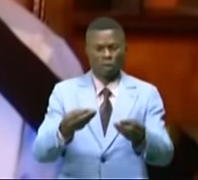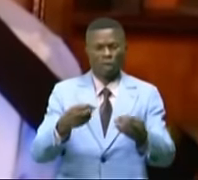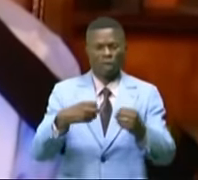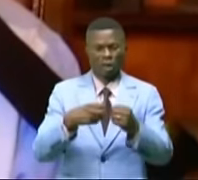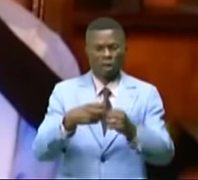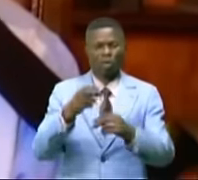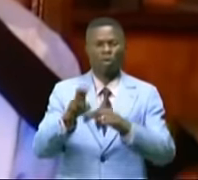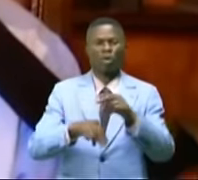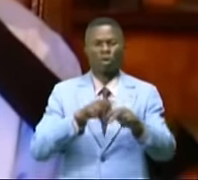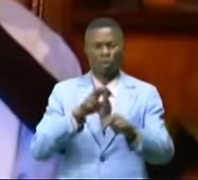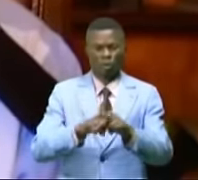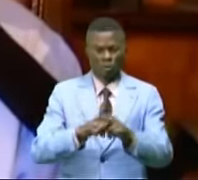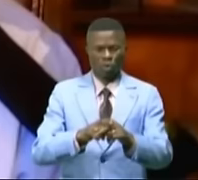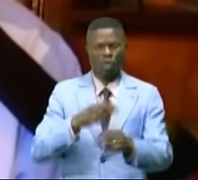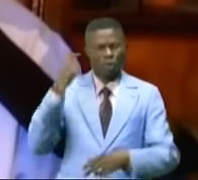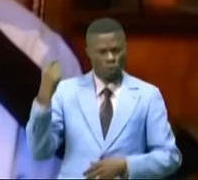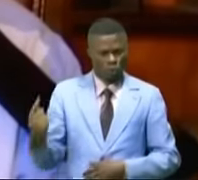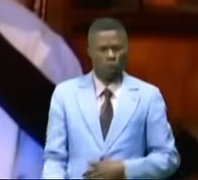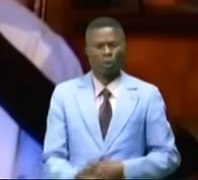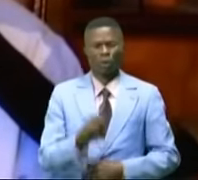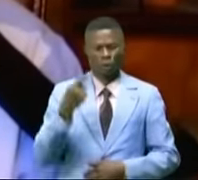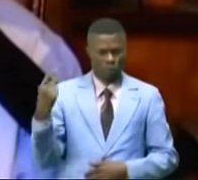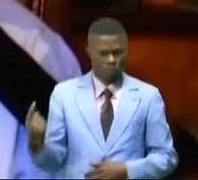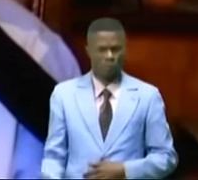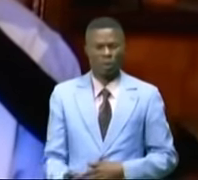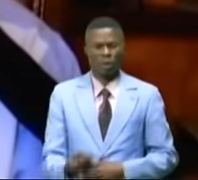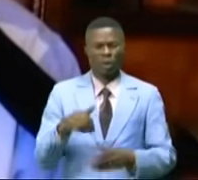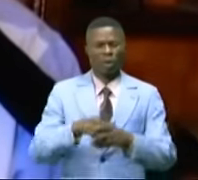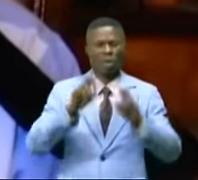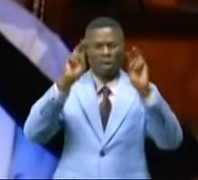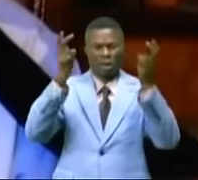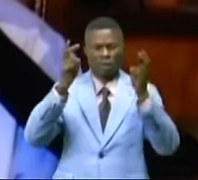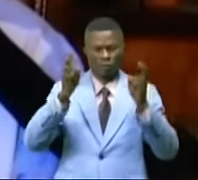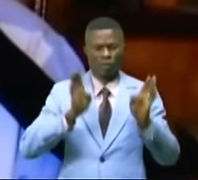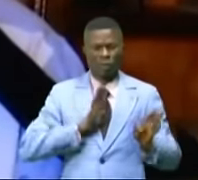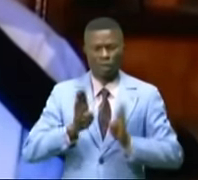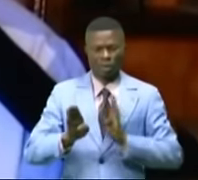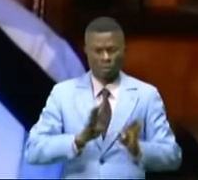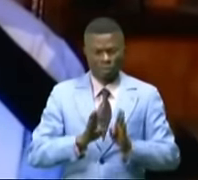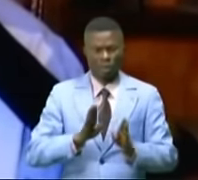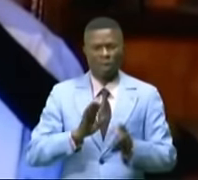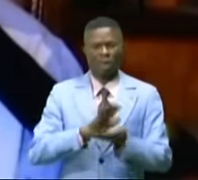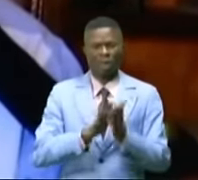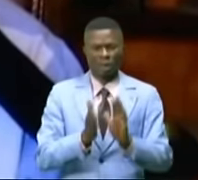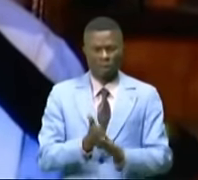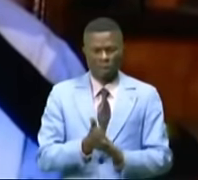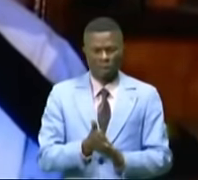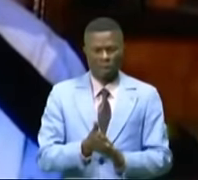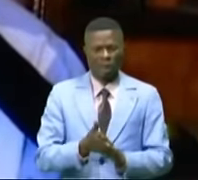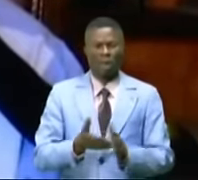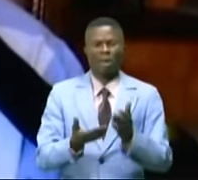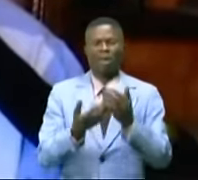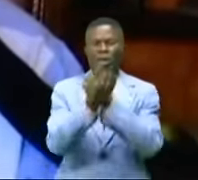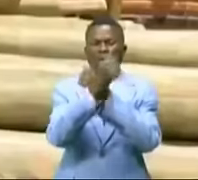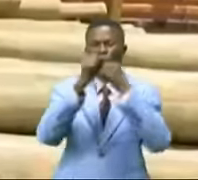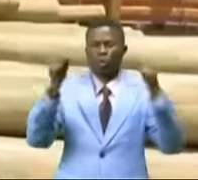courant de façon permanente dans la ville. Et ça sera un salut pour les structures sanitaires. Cette